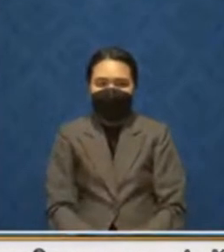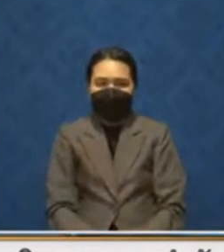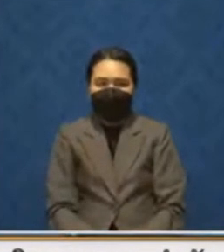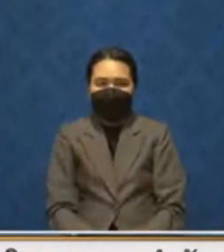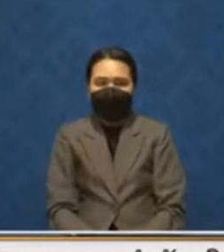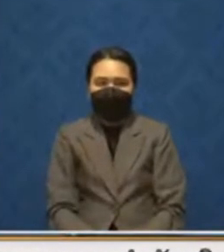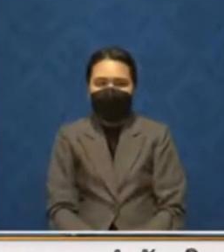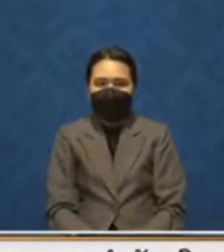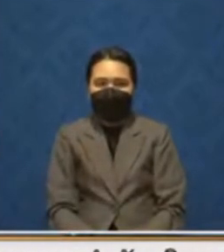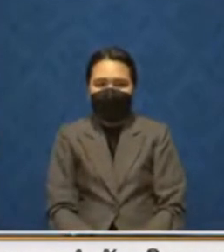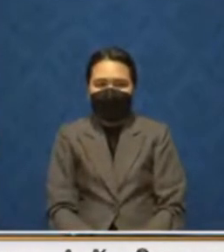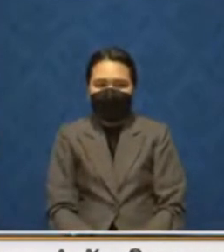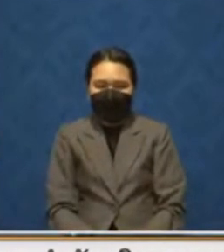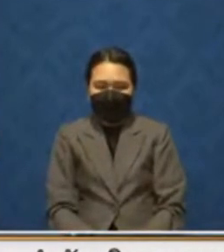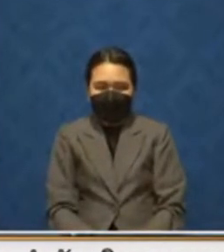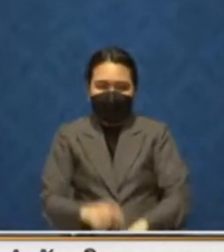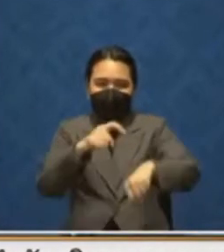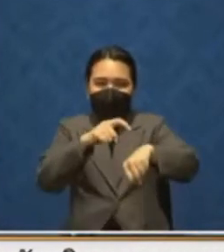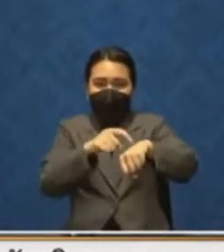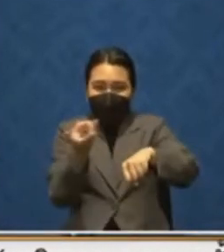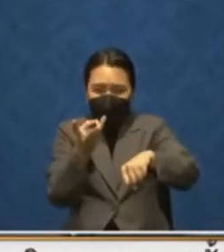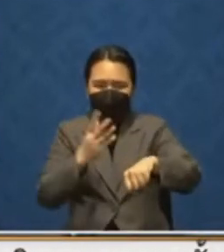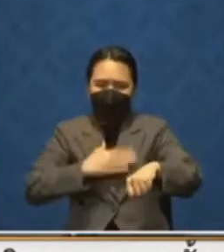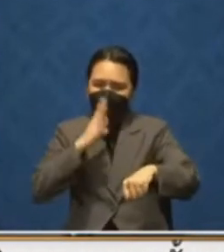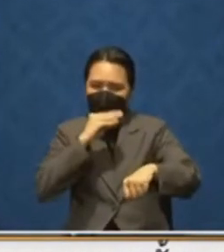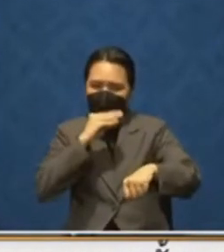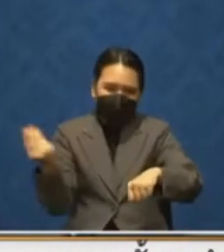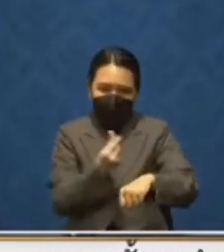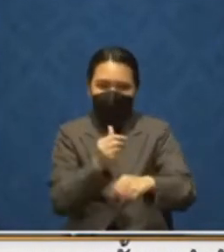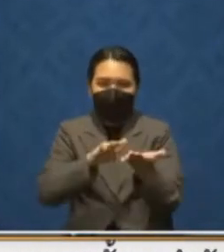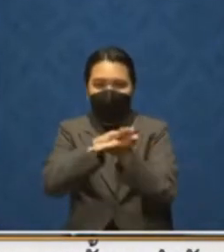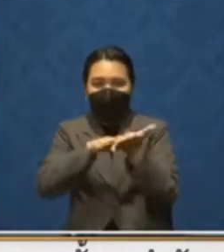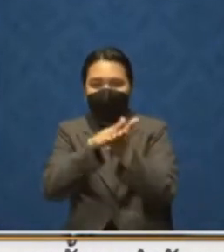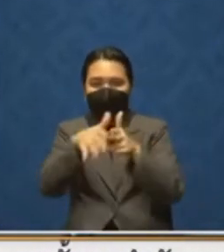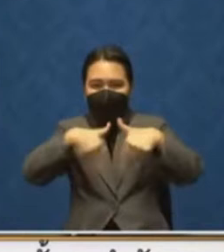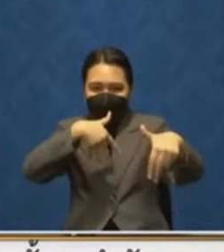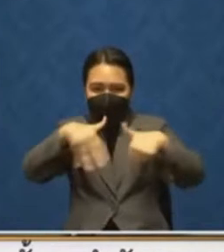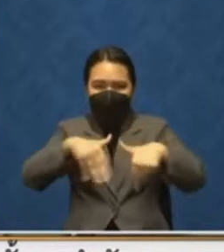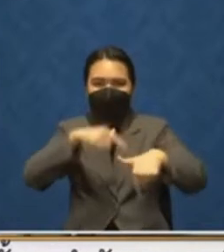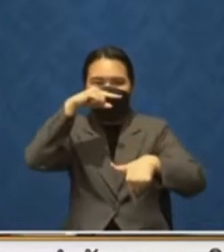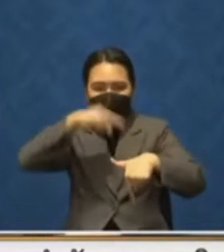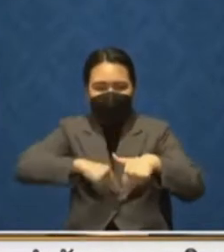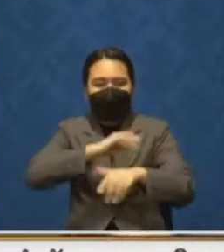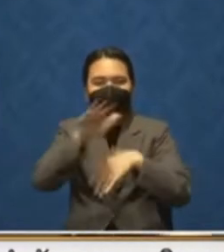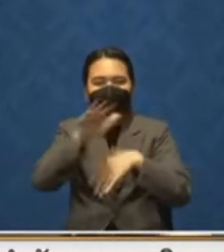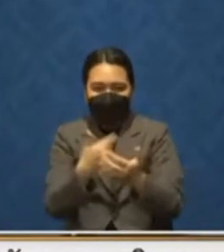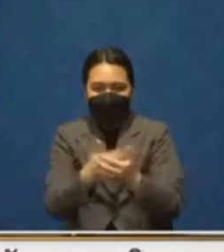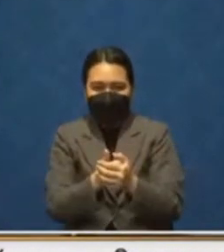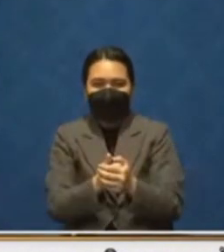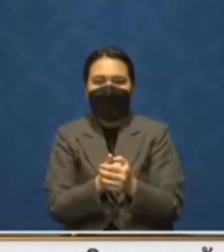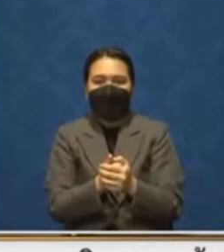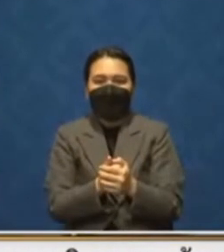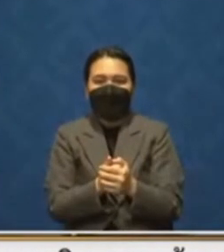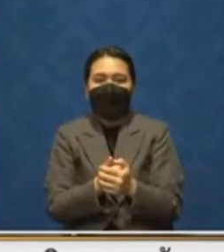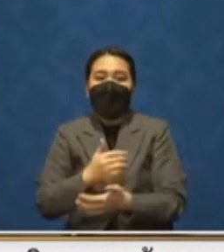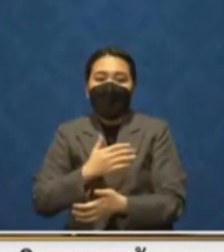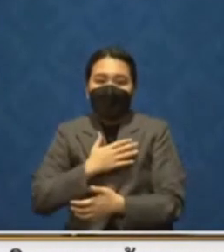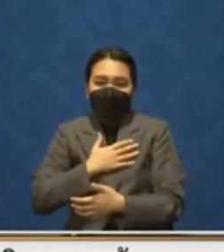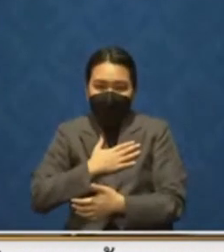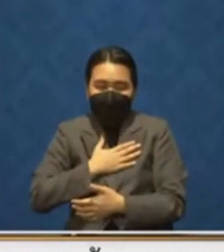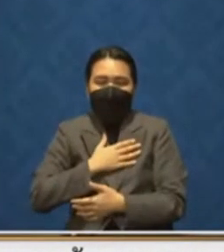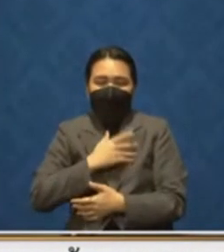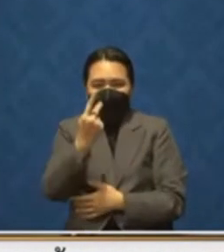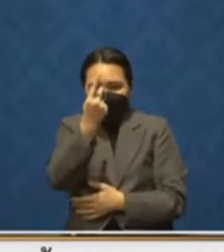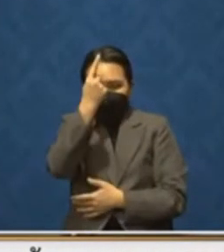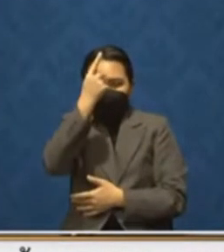เวลาผมมีน้อยมากเลยต้องเร็วหน่อยกลับขอประทานอภัยที่ร้องประชาชนคนไทยทั้งแผ่นดินด้วยนะครับได้คือชะตาคำของนักรบ